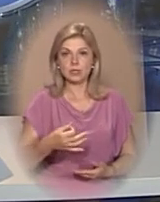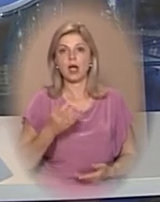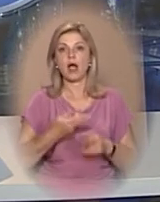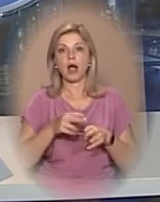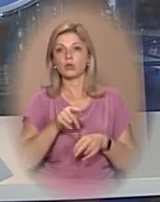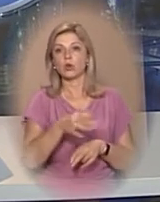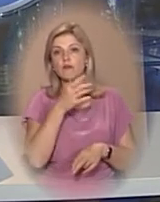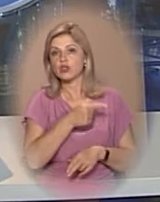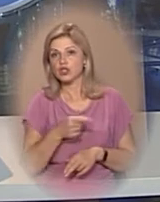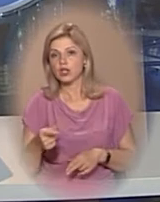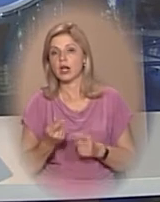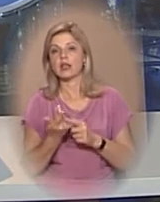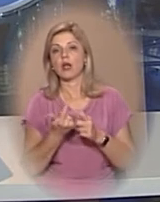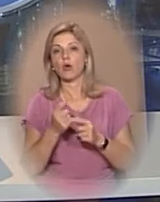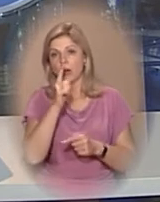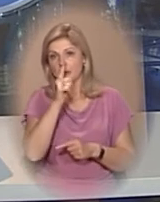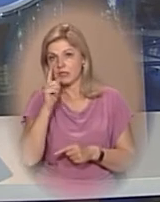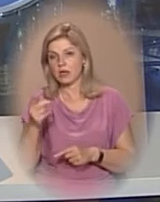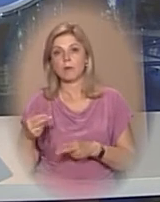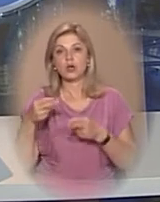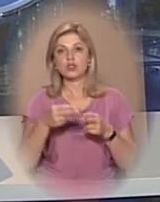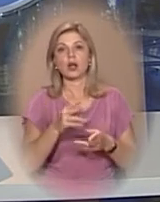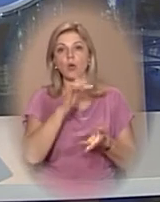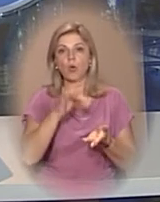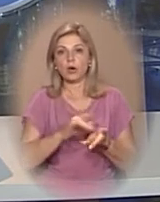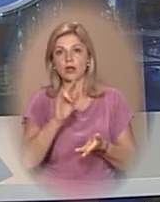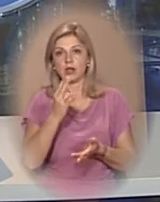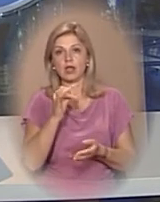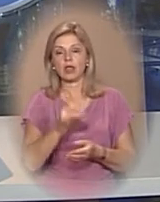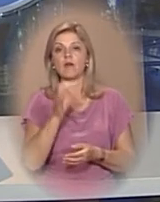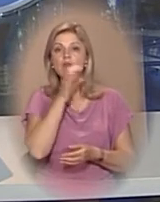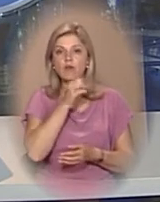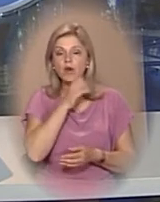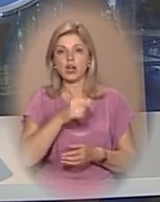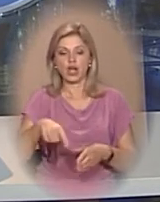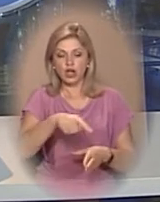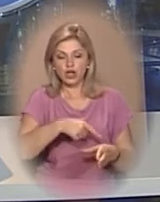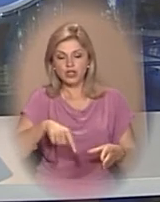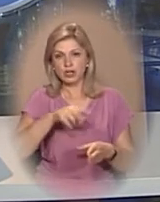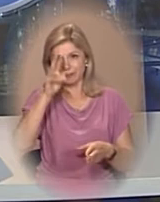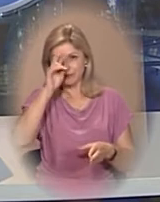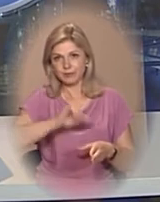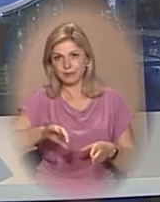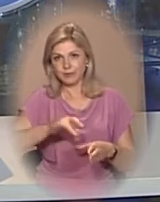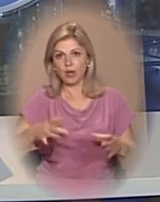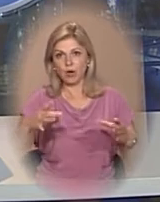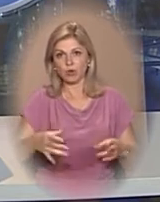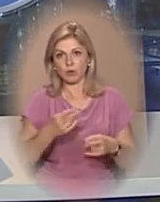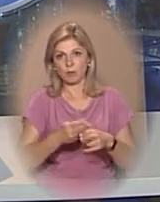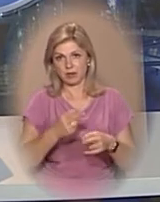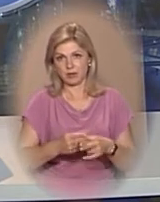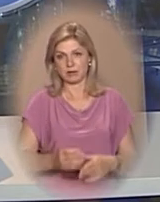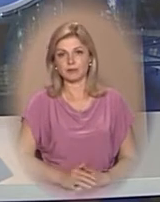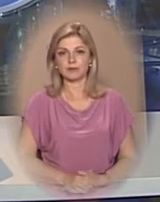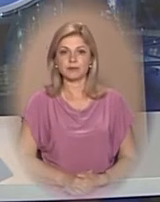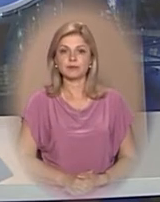які протягом декількох місяців приїжджали до міста та викрадали кришки з каналізаційних колодязів комунальних підприємств нашого